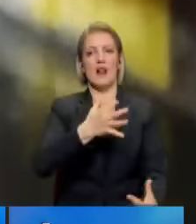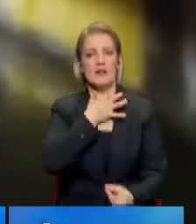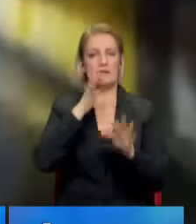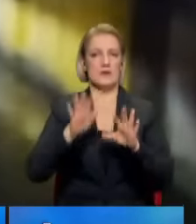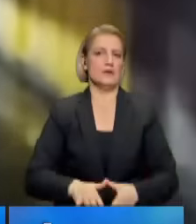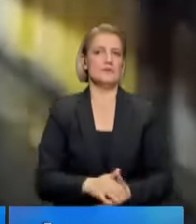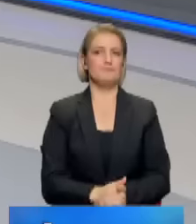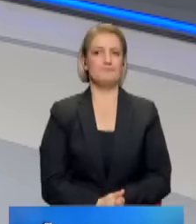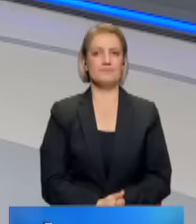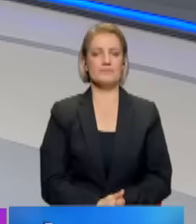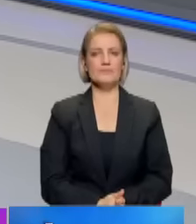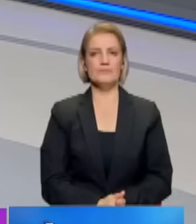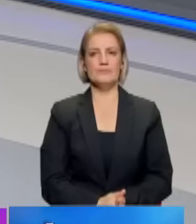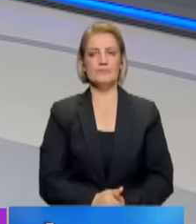kaldı.